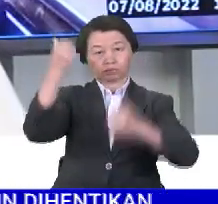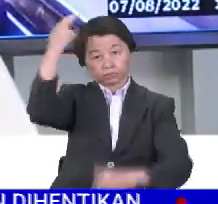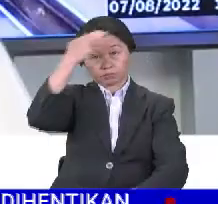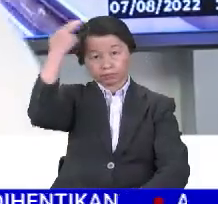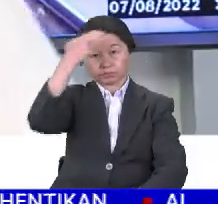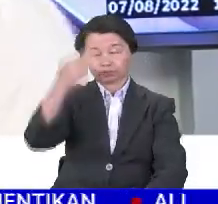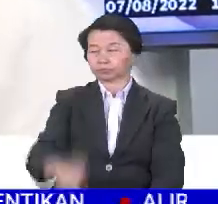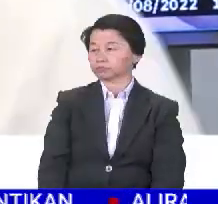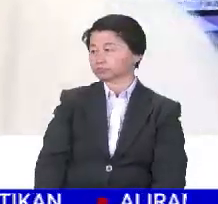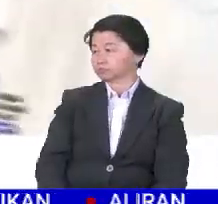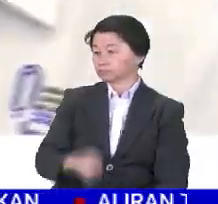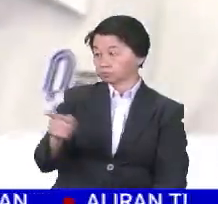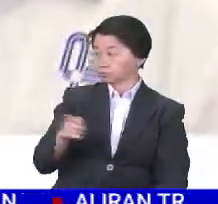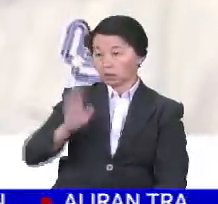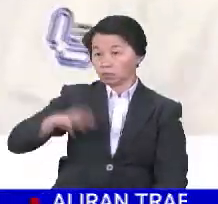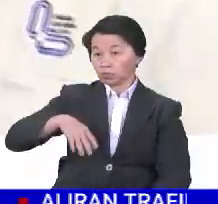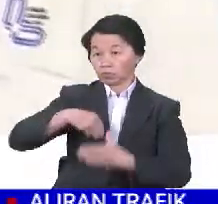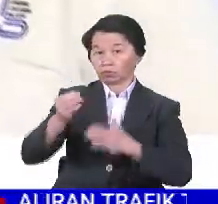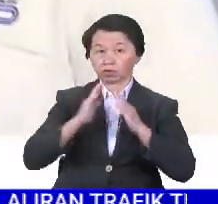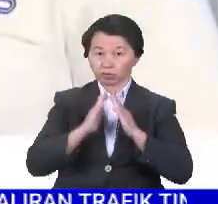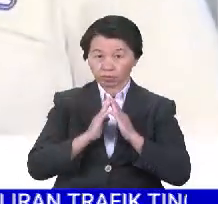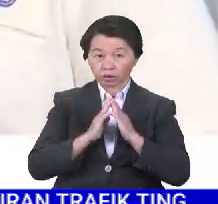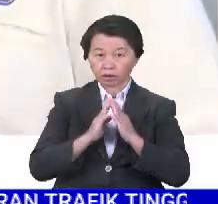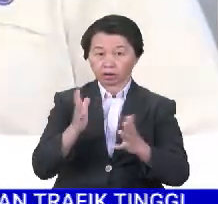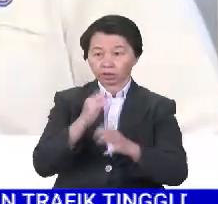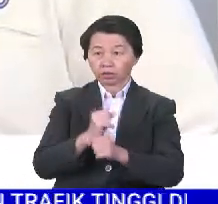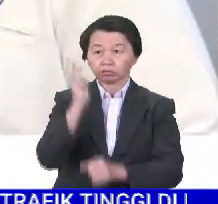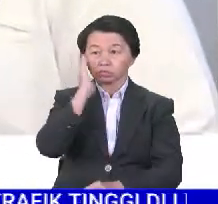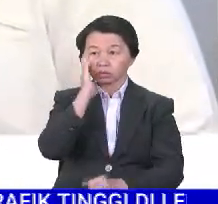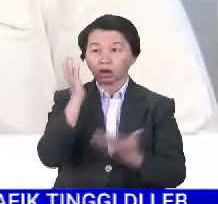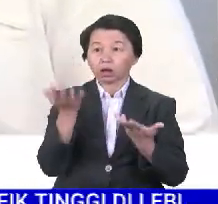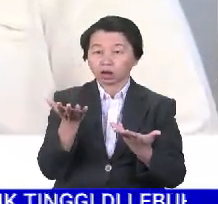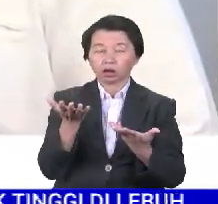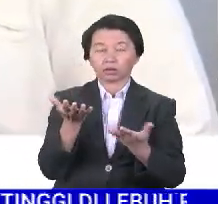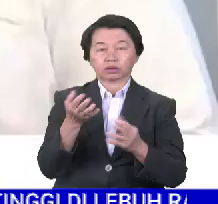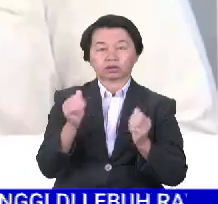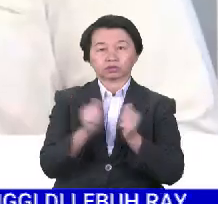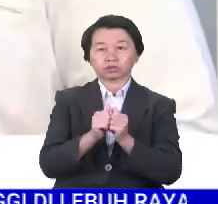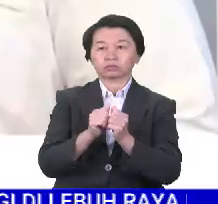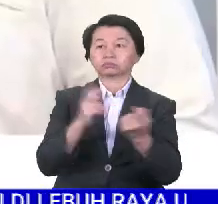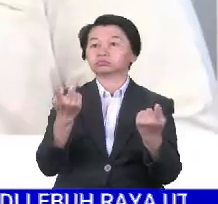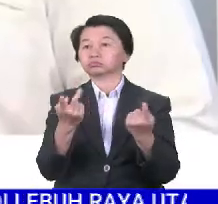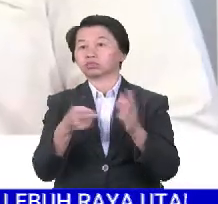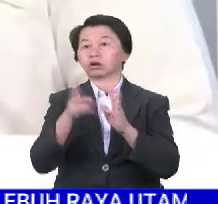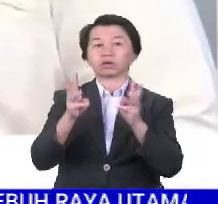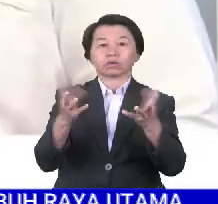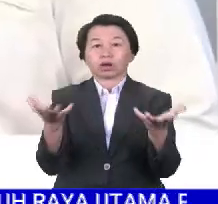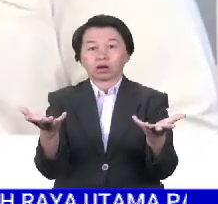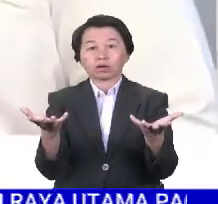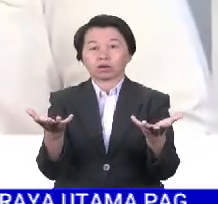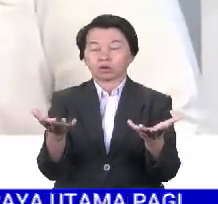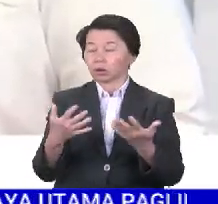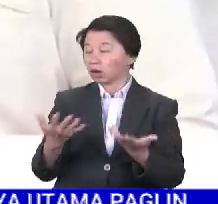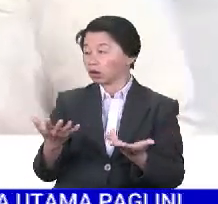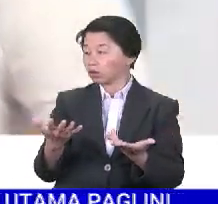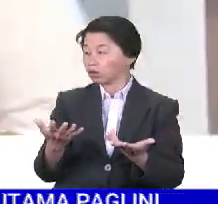ini. Jadi untuk mereka yang belum keluar rumah lagi, nak dapatkan maklumat lanjut berkaitan dengan keadaan Lebuh Raya, situasinya